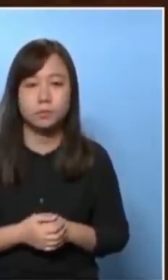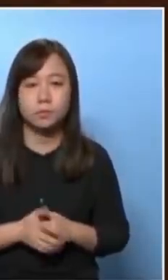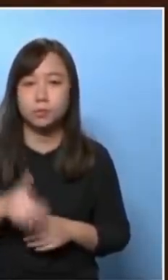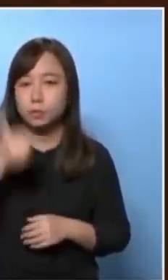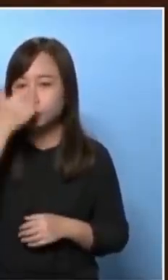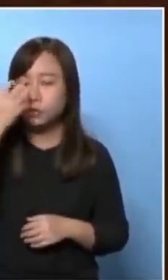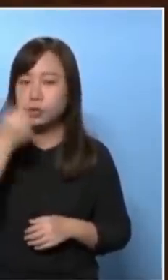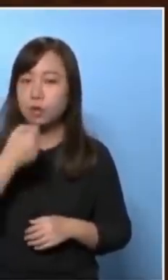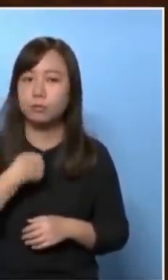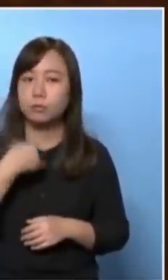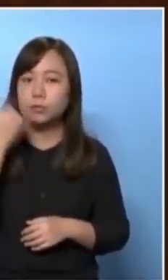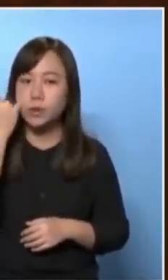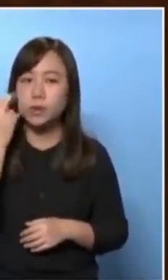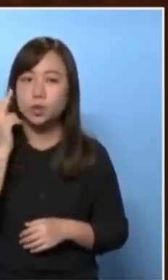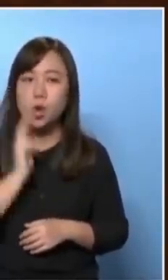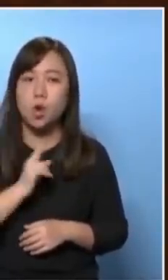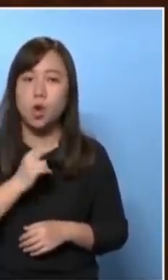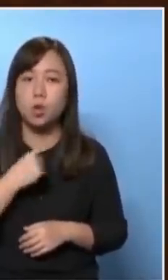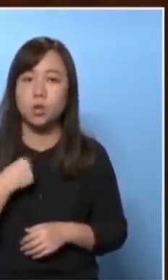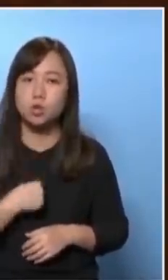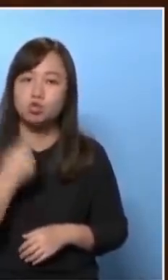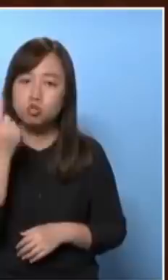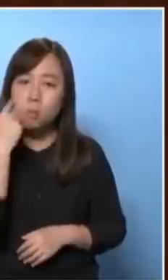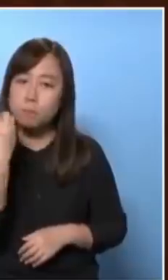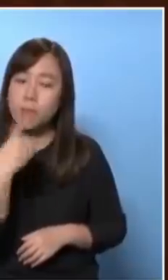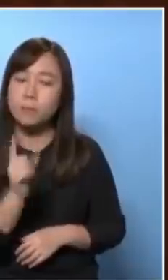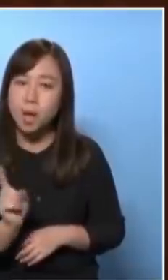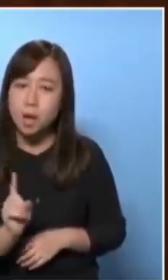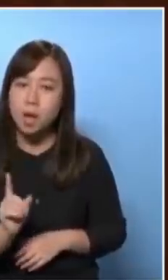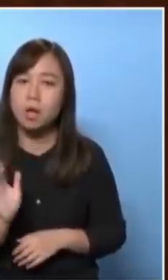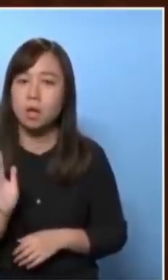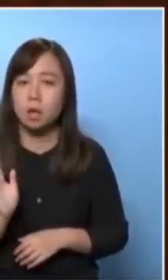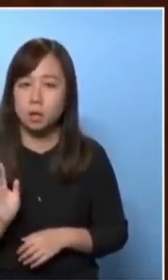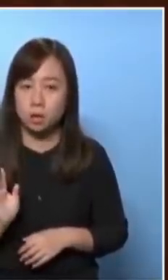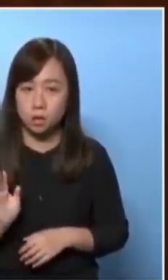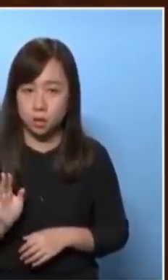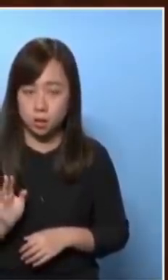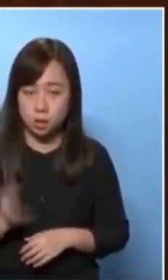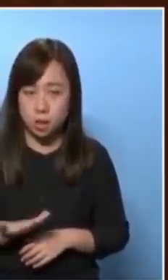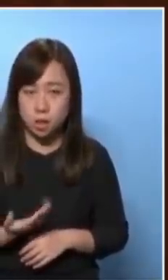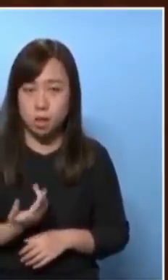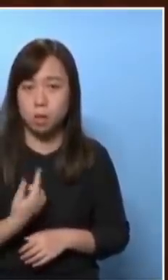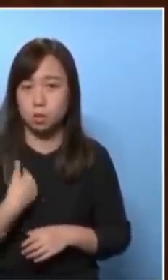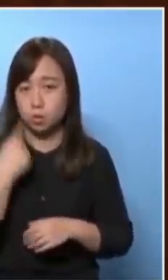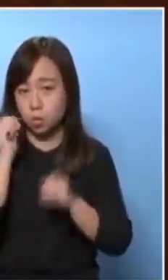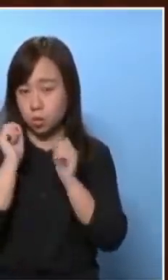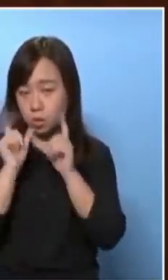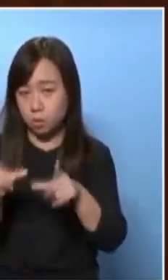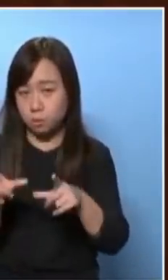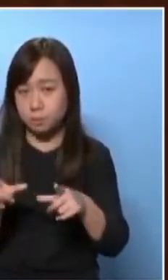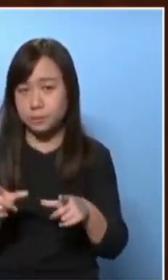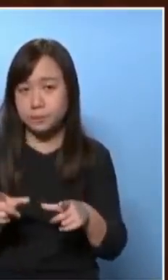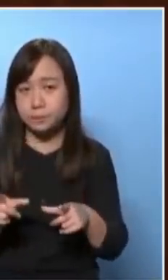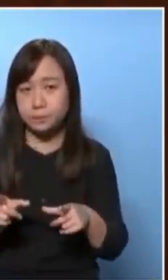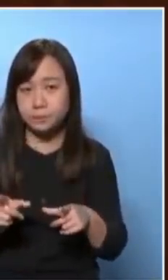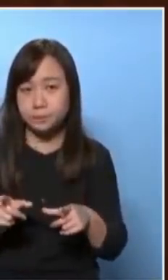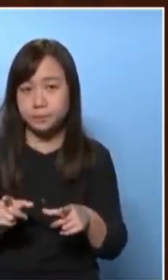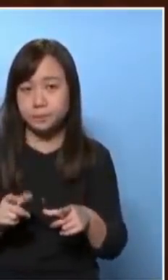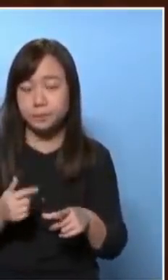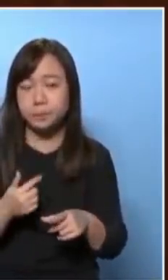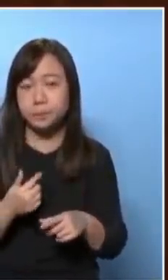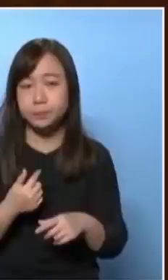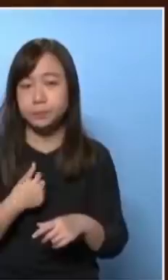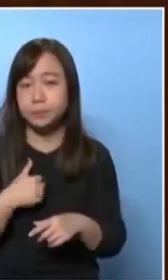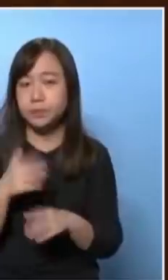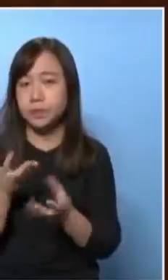主席，我不是很知道楊議員其實想問什麼問題，不過呢，我就想告訴他聽，我是不接